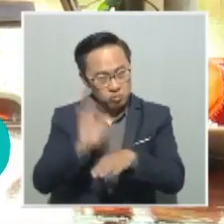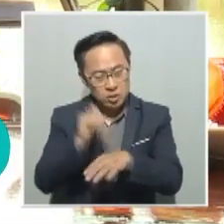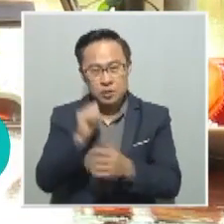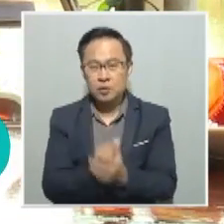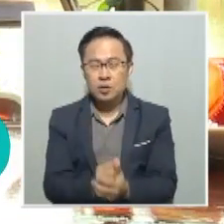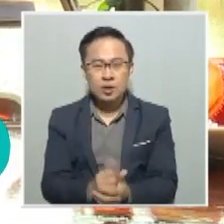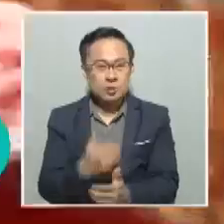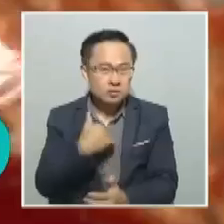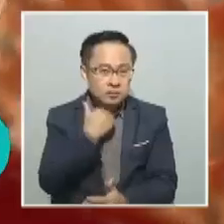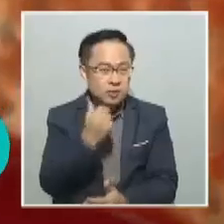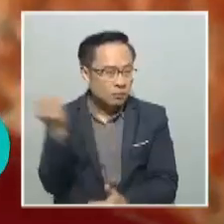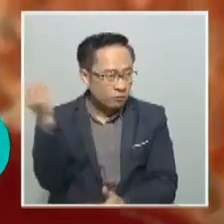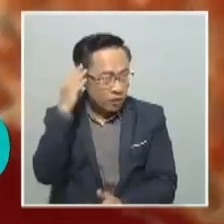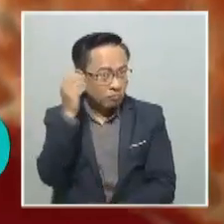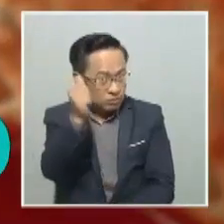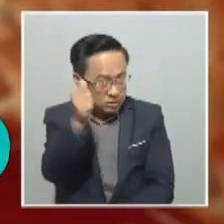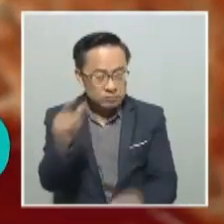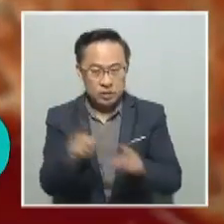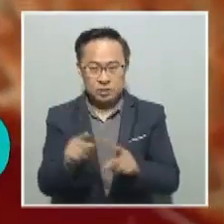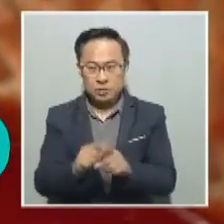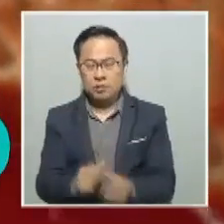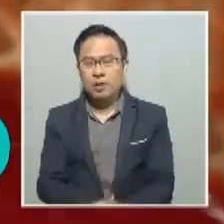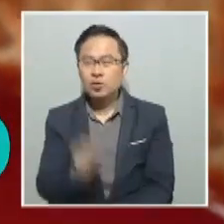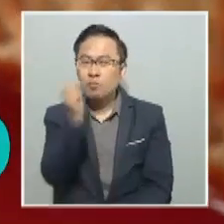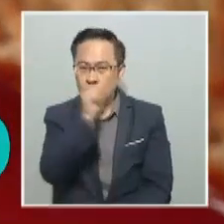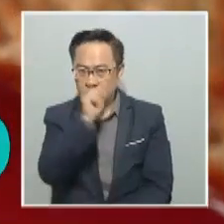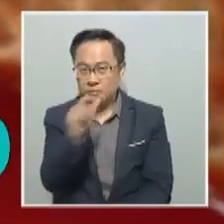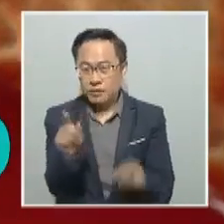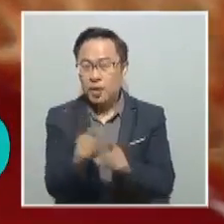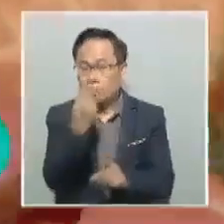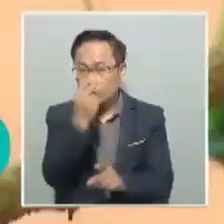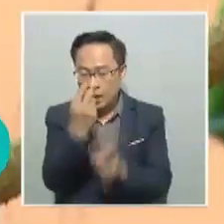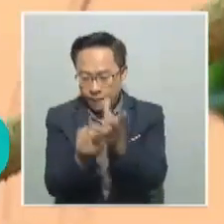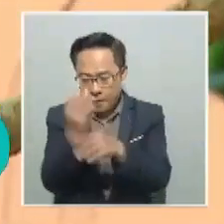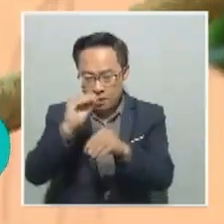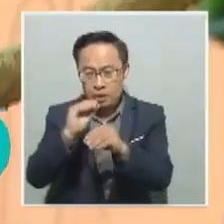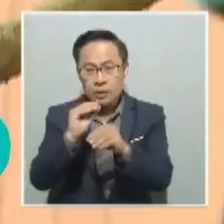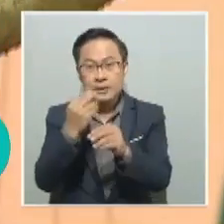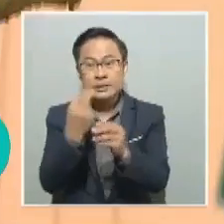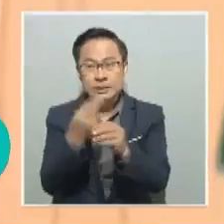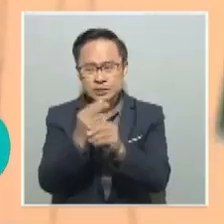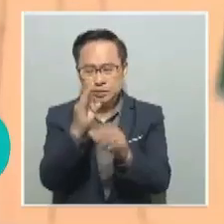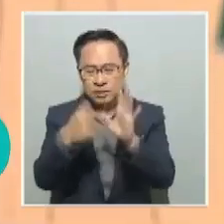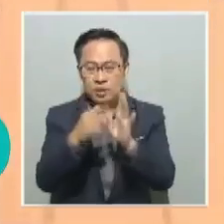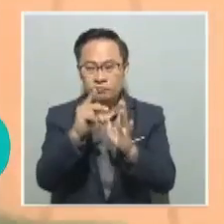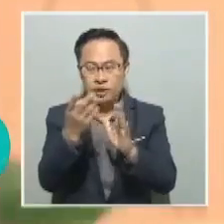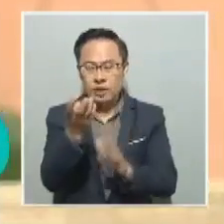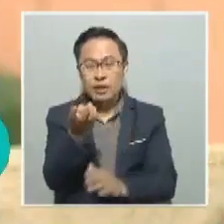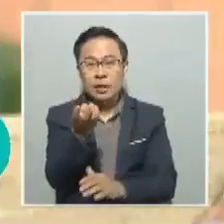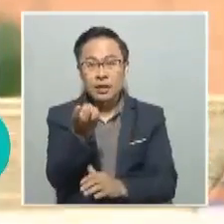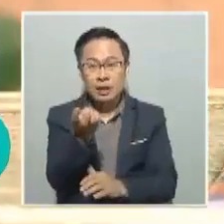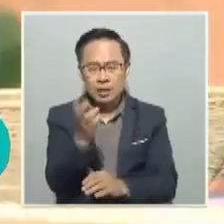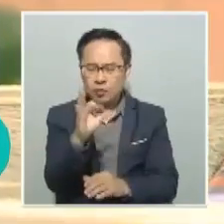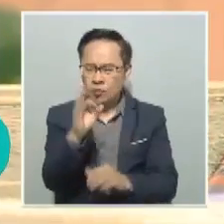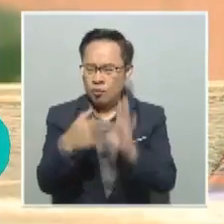พูดได้คำเดียวว่าหาดูไม่ได้ง่ายๆอีกแล้ว เพราะฉะนั้นไปเถอะค่ะอย่างฟักข้าวเนี่ยเขามีฤทธิ์เหมือนแตงกวาคือเขามีฤทธิ์เย็นด้วยเพ